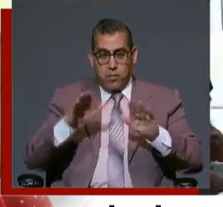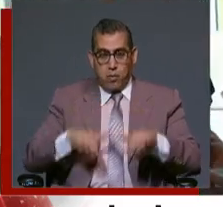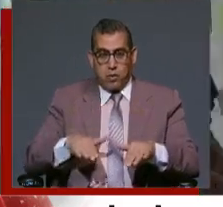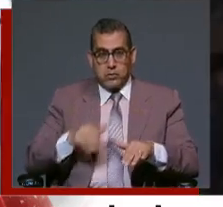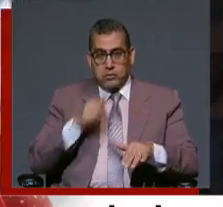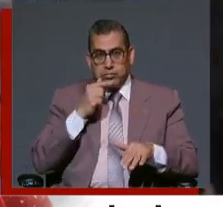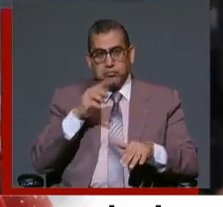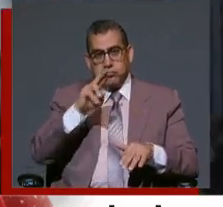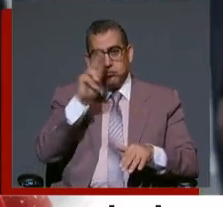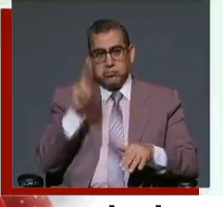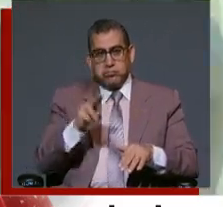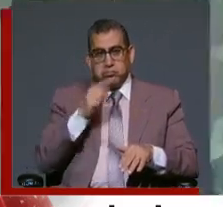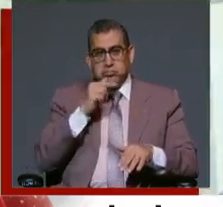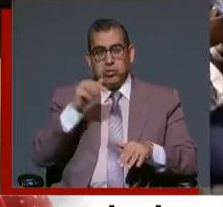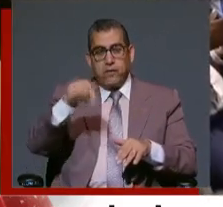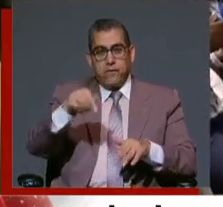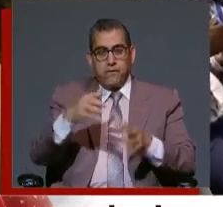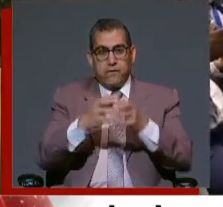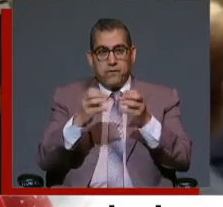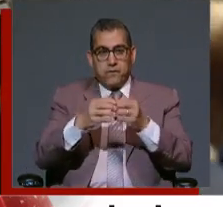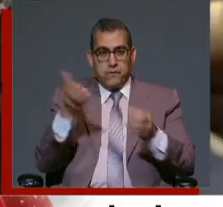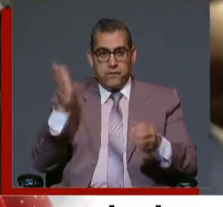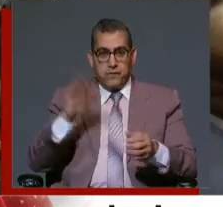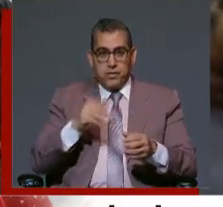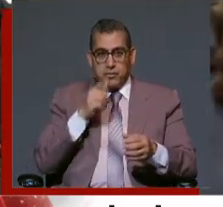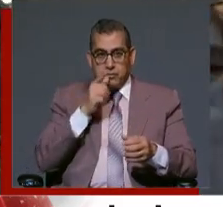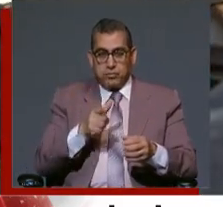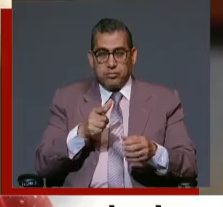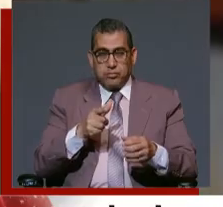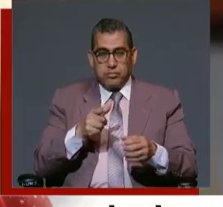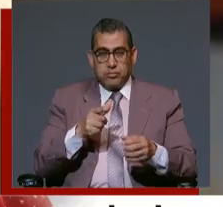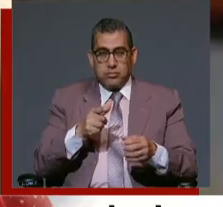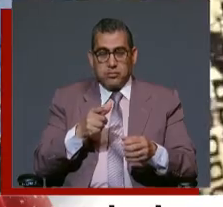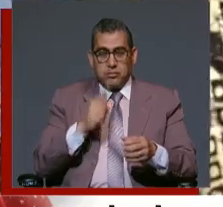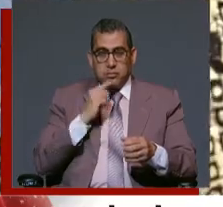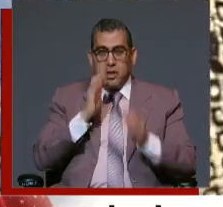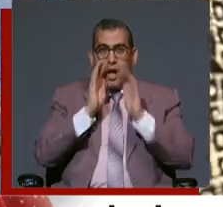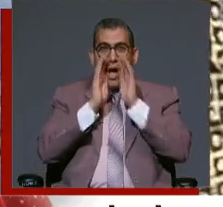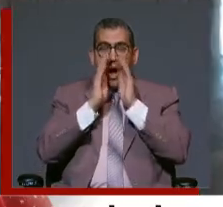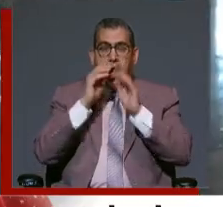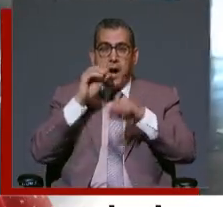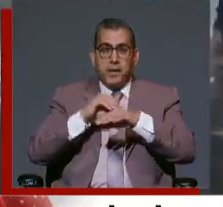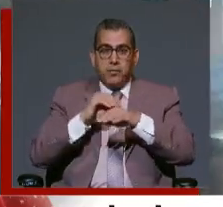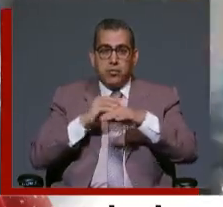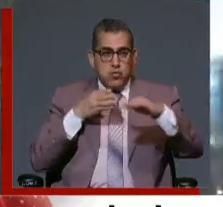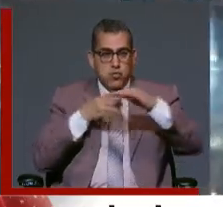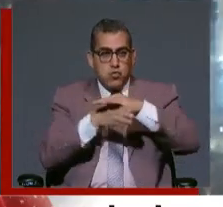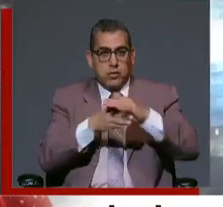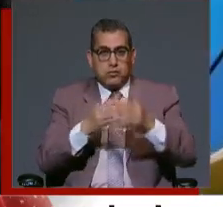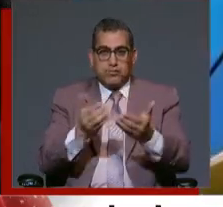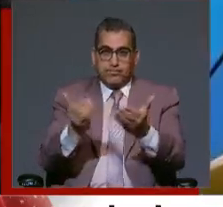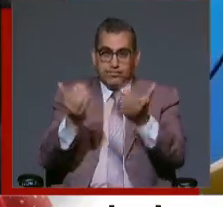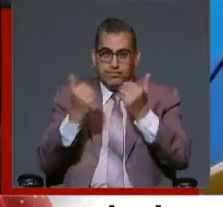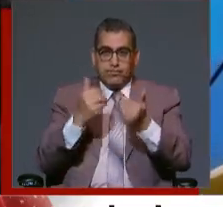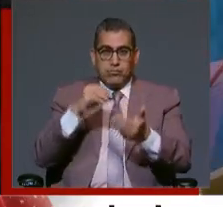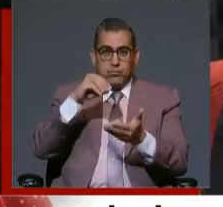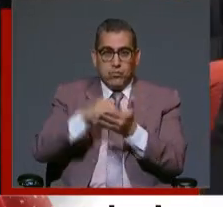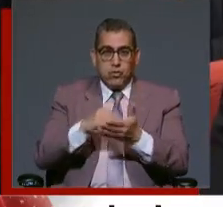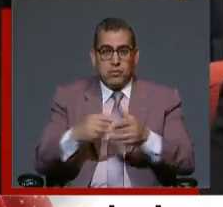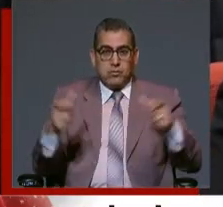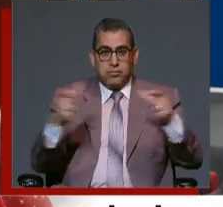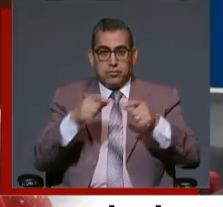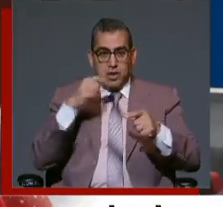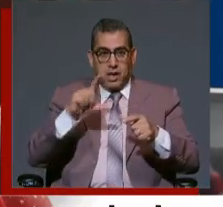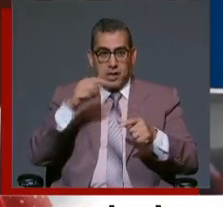يمكن هناك يعني هذا النداء داخليا لبدء هذه الفعالية، فالرئيس